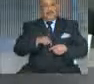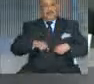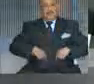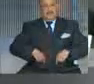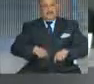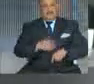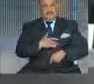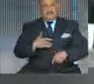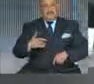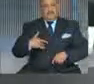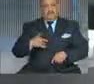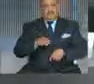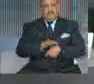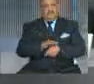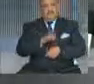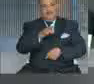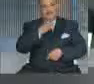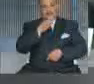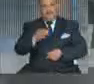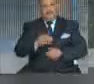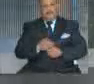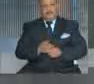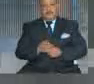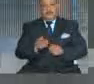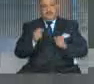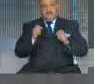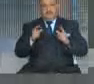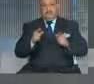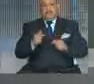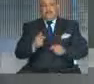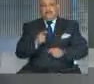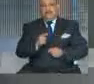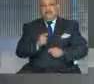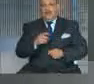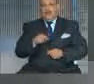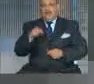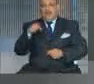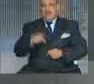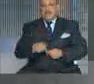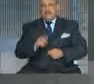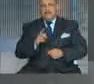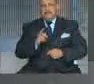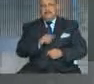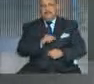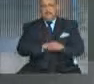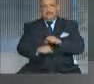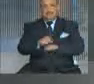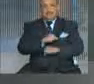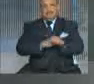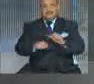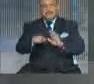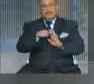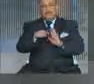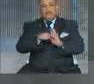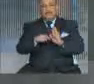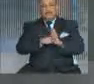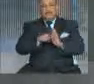نجم ننجوه في الأشهر القليلة هذه باش نعملوه بحول الله. فما كما تعرف أنت مشروع متاع بناء مستشفى كبير ياسر،